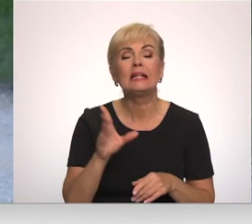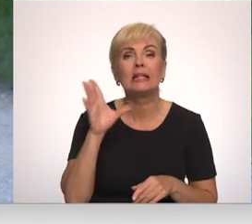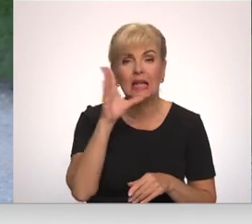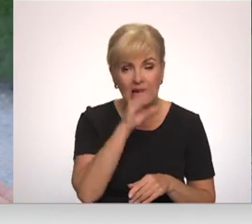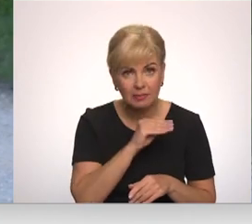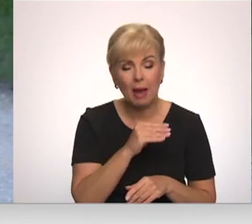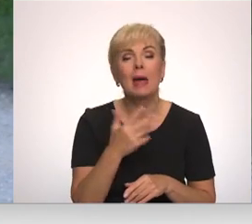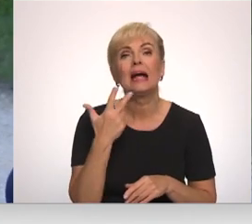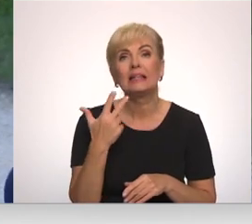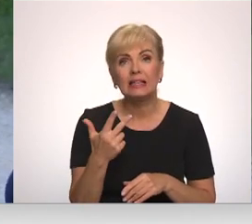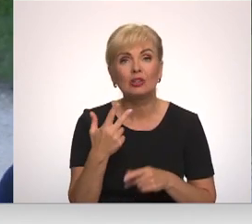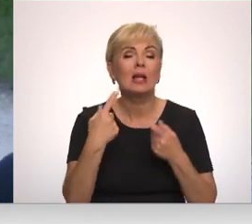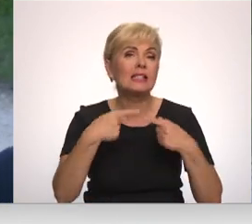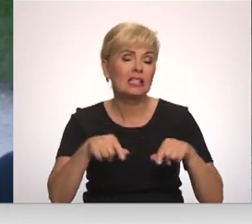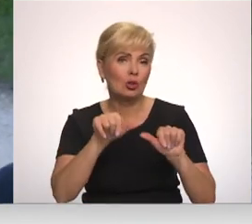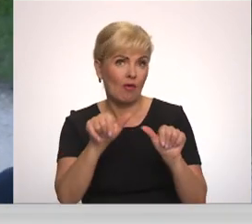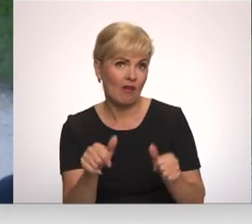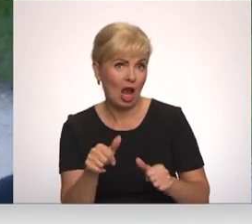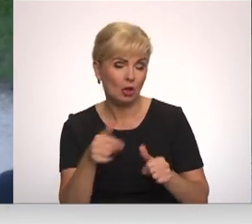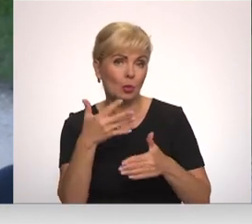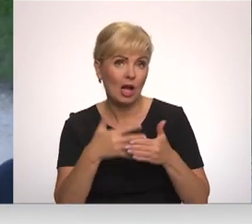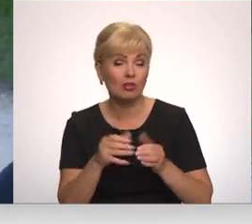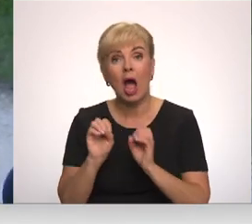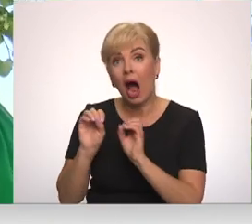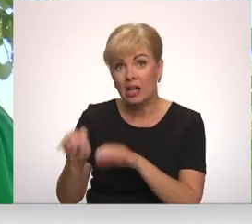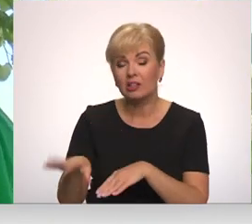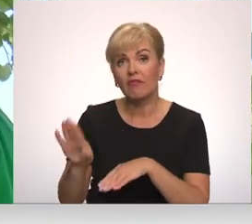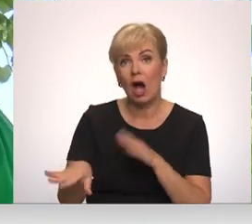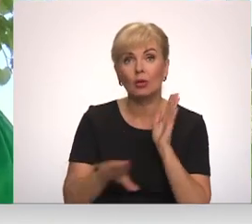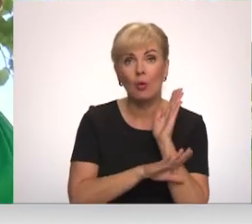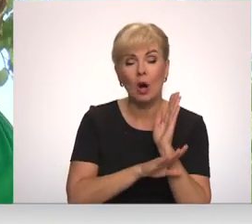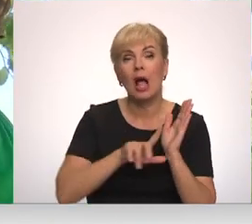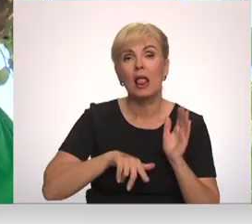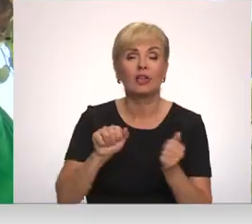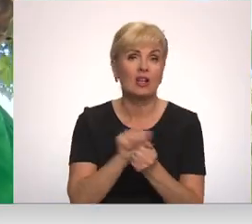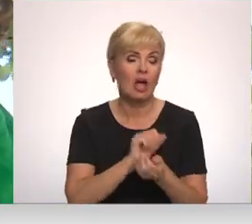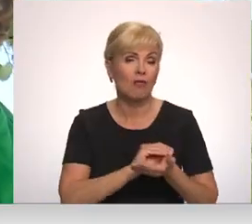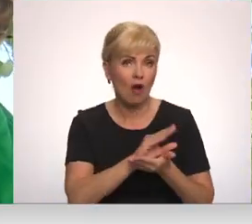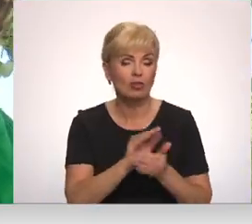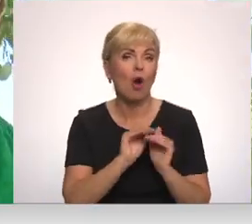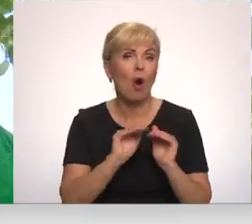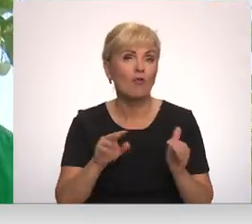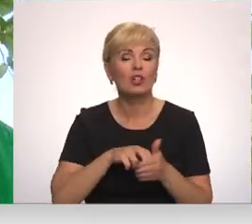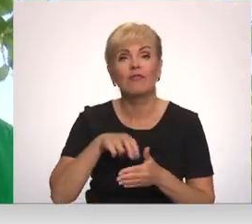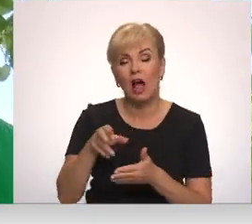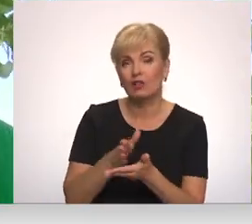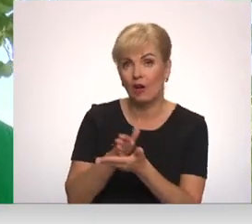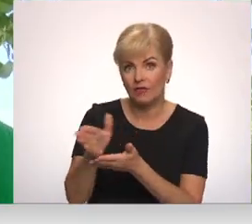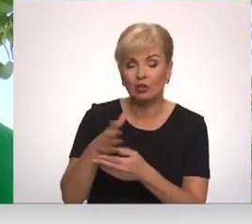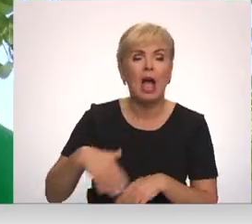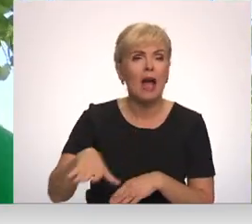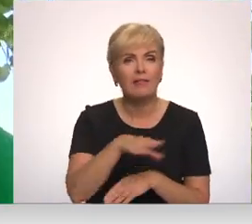trejas, arī citēda veida risinojumi atstojot tos kūkus. Latvijas dabas fonds ar oficiālu vēstuli ir vērsies pie